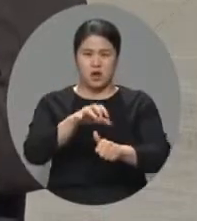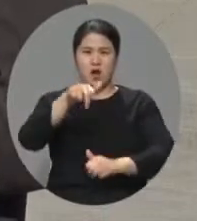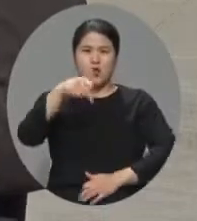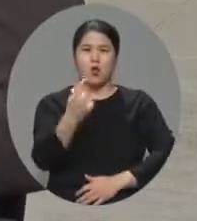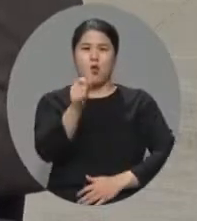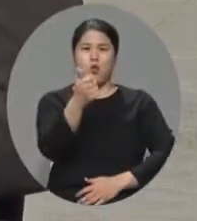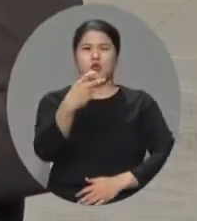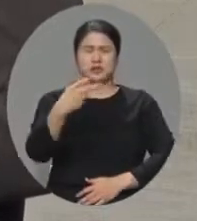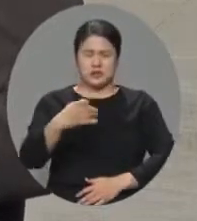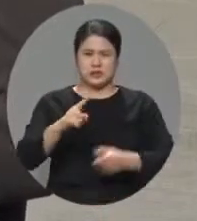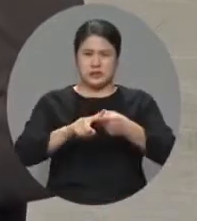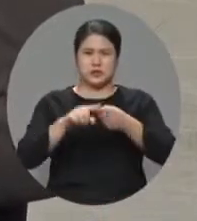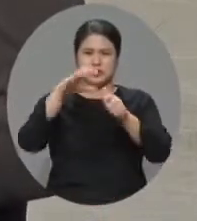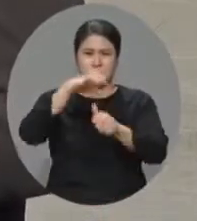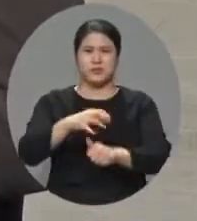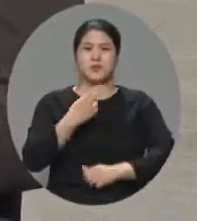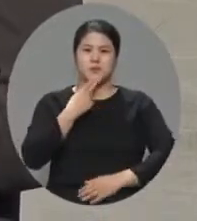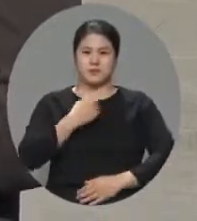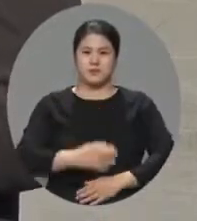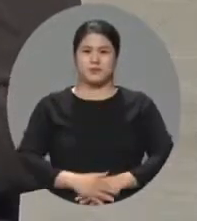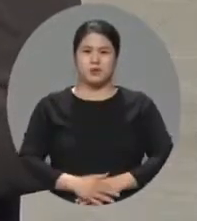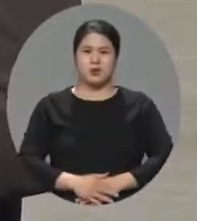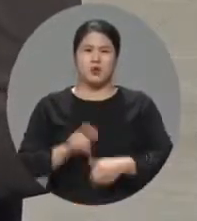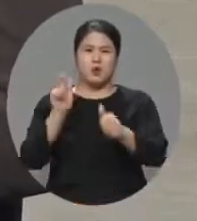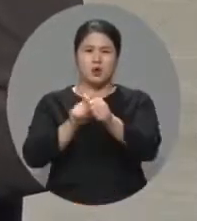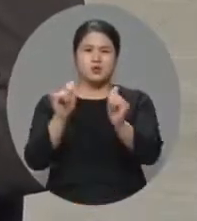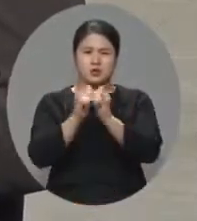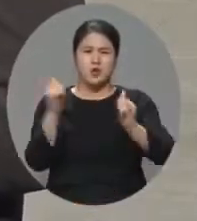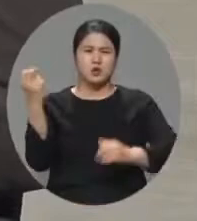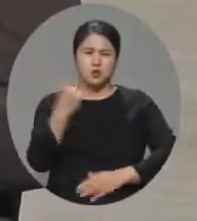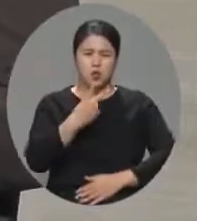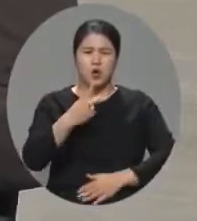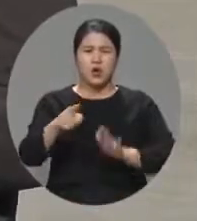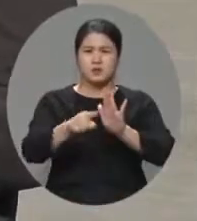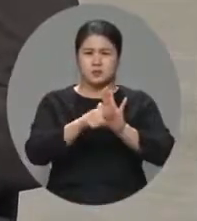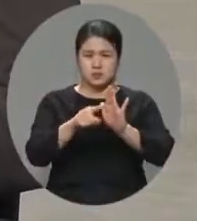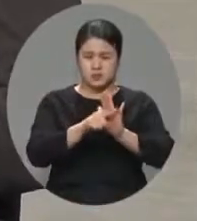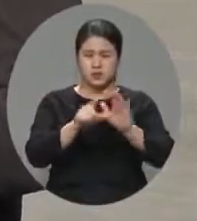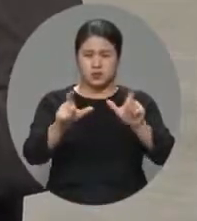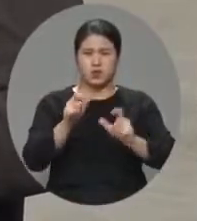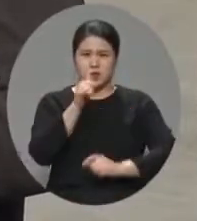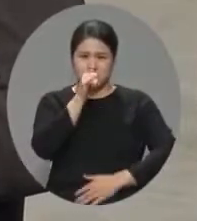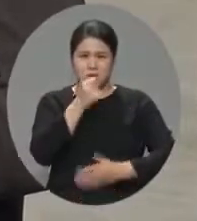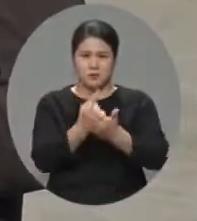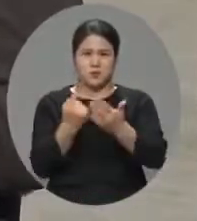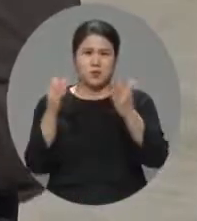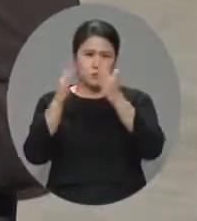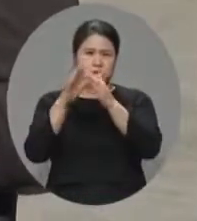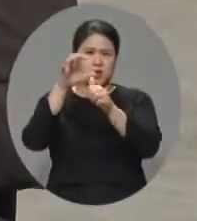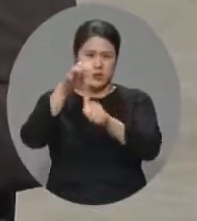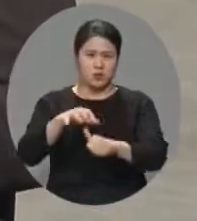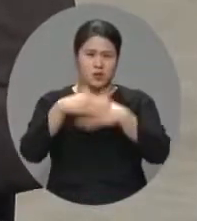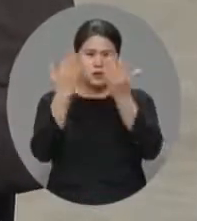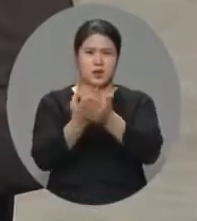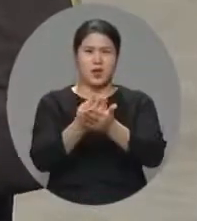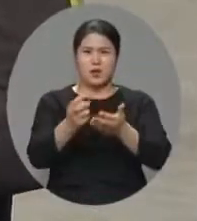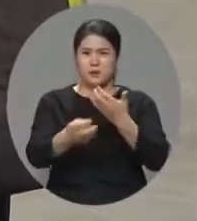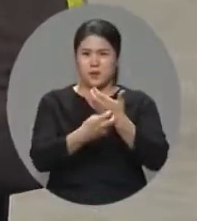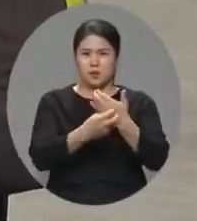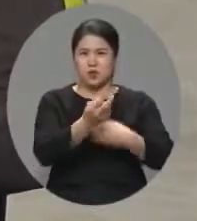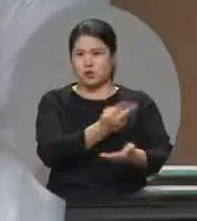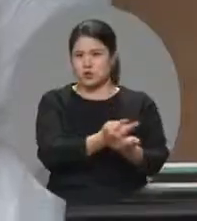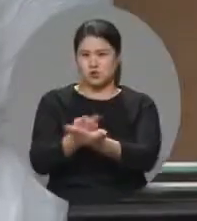이른바 코호트 격리는 실시하지 않습니다. 확진자는 물론 음성 판정을 받은 자가 격리자까지 모두 병원으로